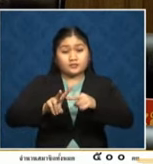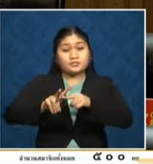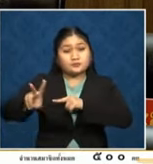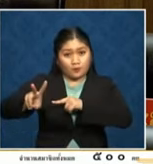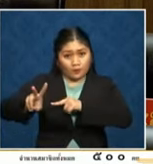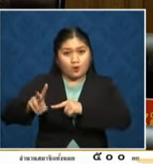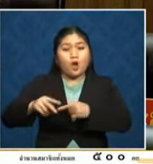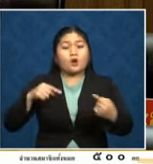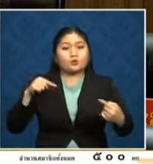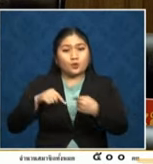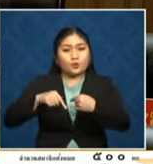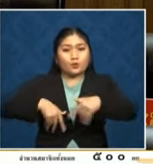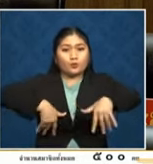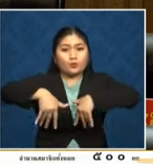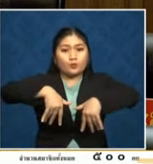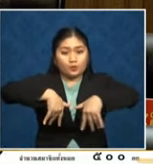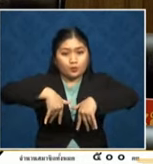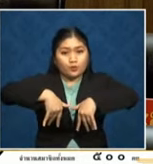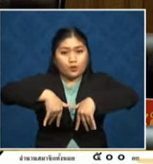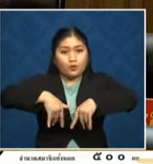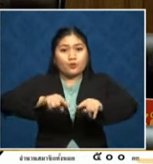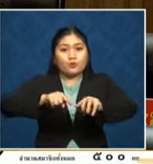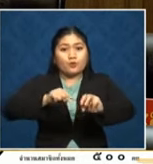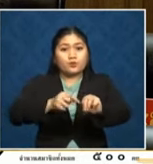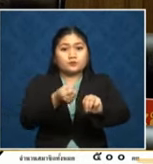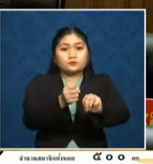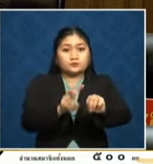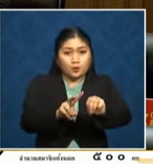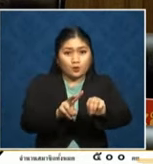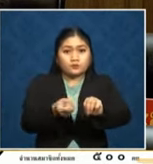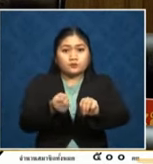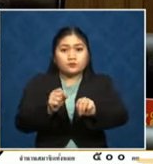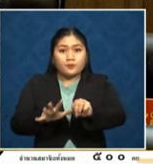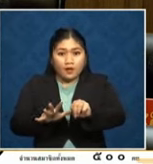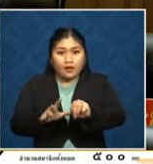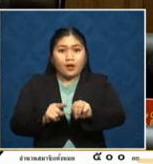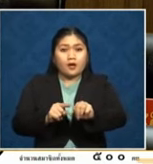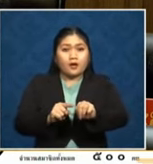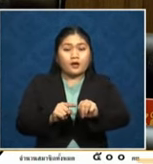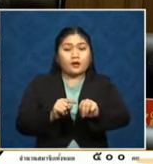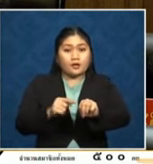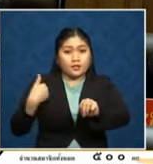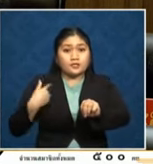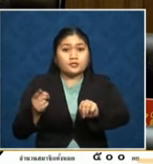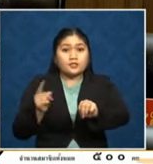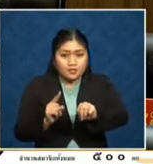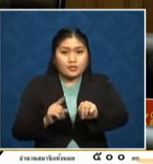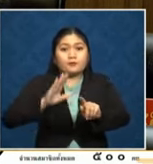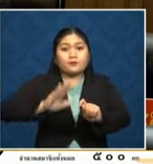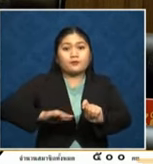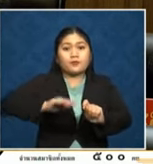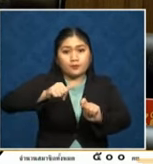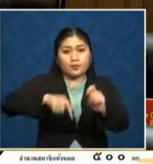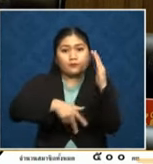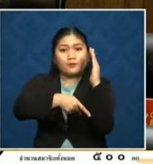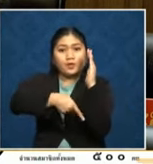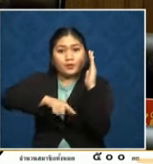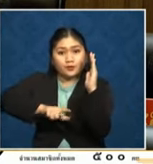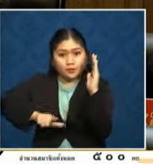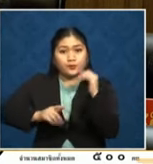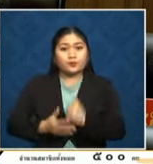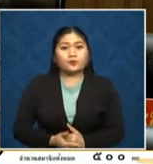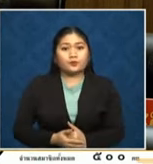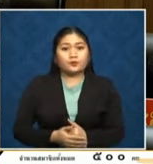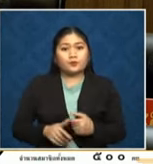ระบบประปาหมู่บ้านของหมู่ที่12หมู่ที่15ตำบลตำนานอำเภอเมืองจังหวัดพัทลุงค่ะ